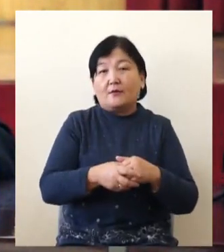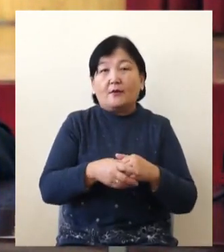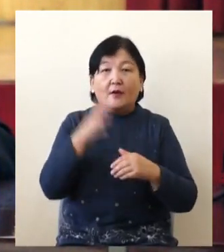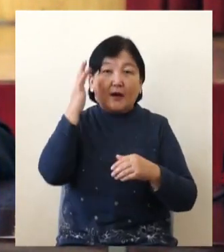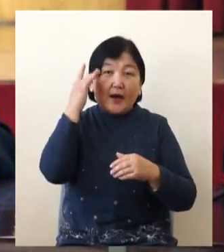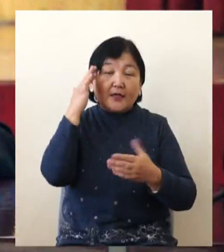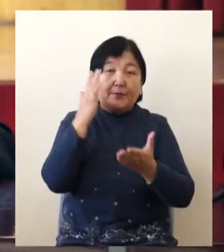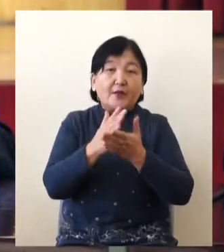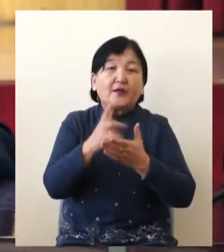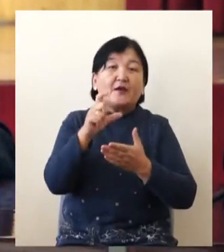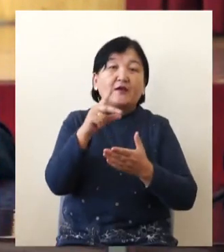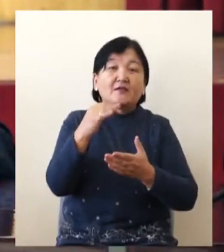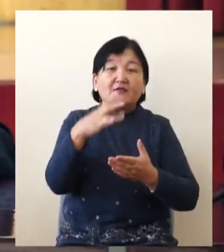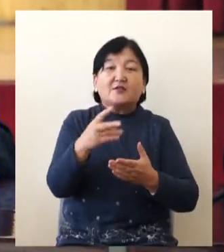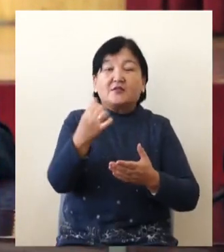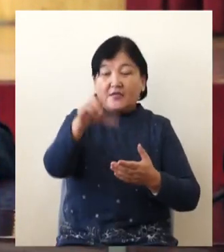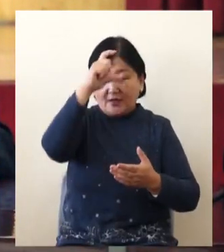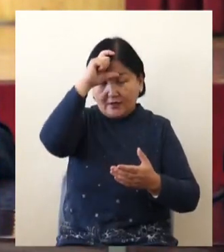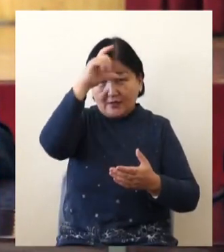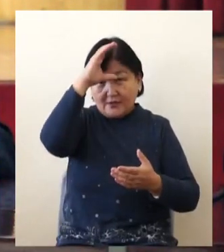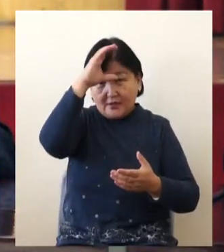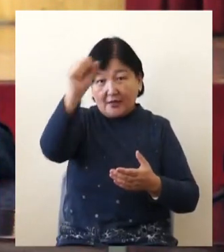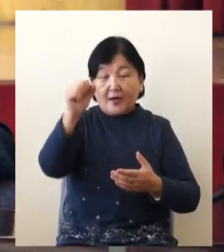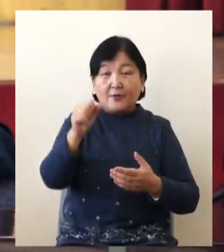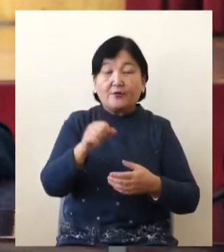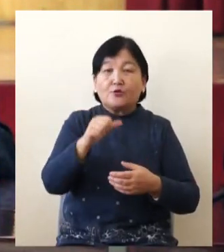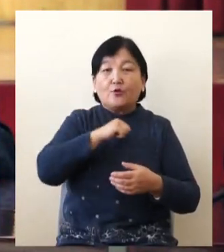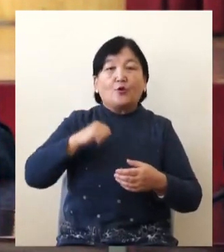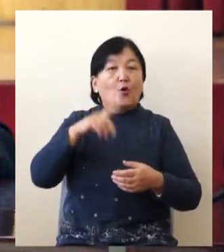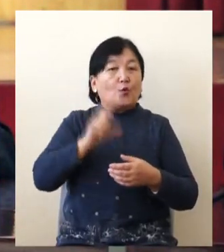Гадаад байгаа элчин сайдын яамдуудаар өөрсдийнхөө хүмүүсийг тавьдаг.